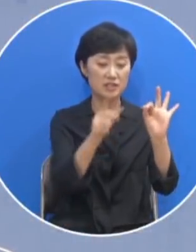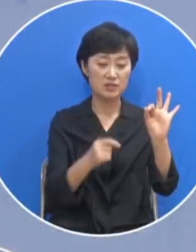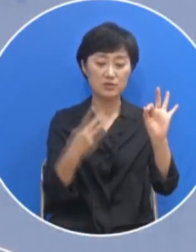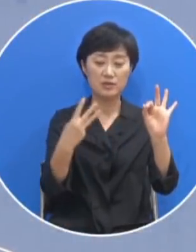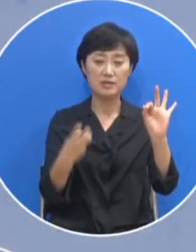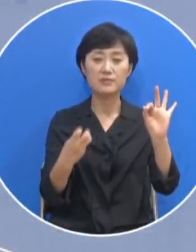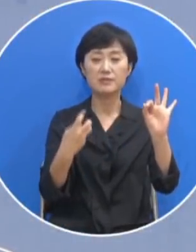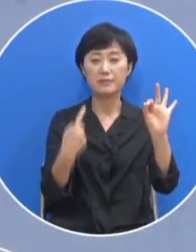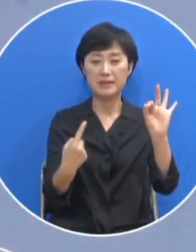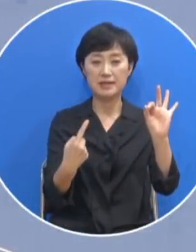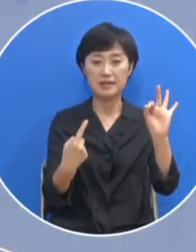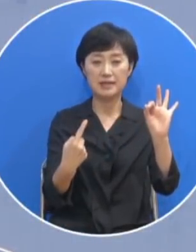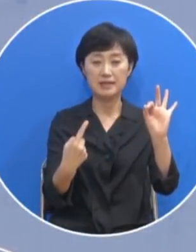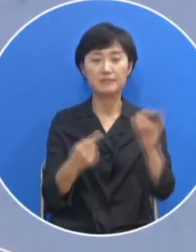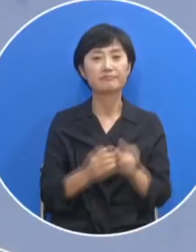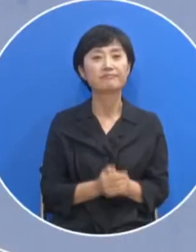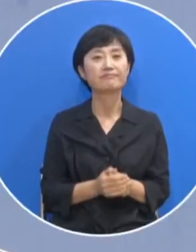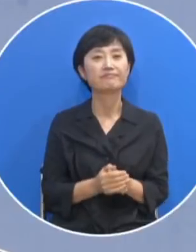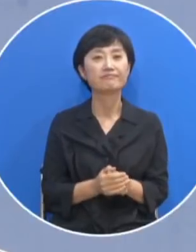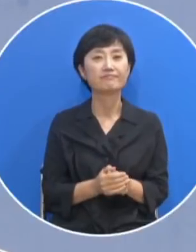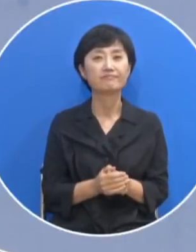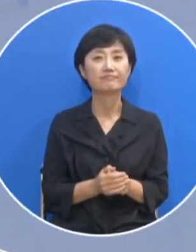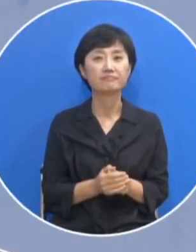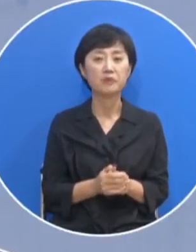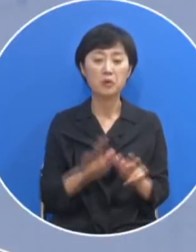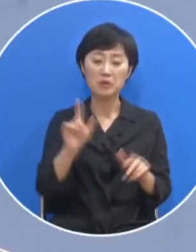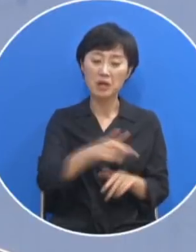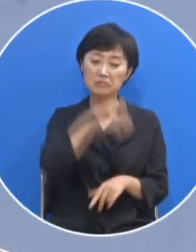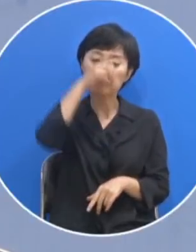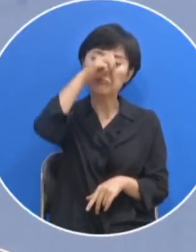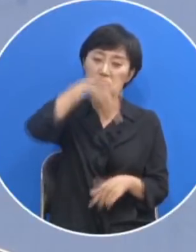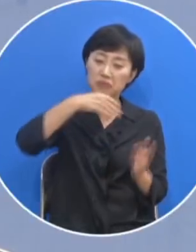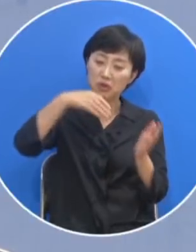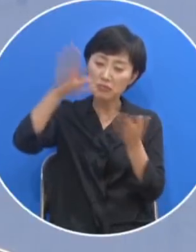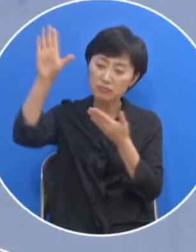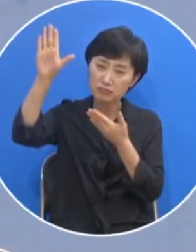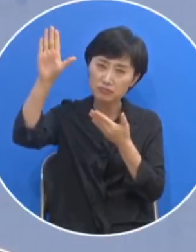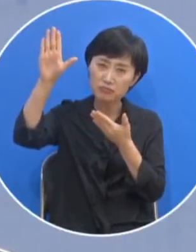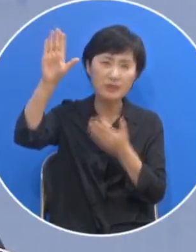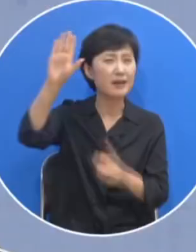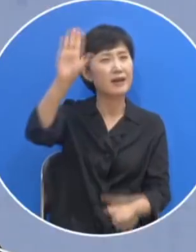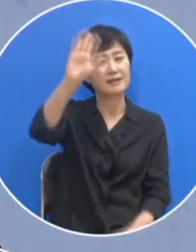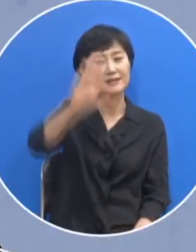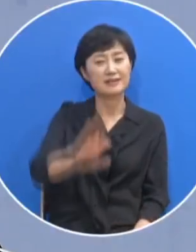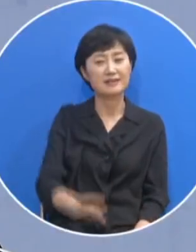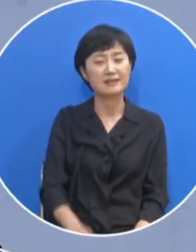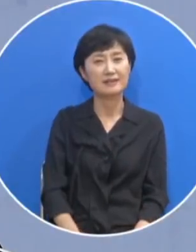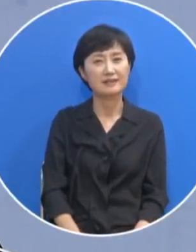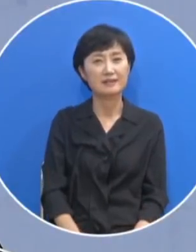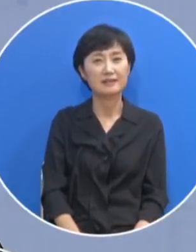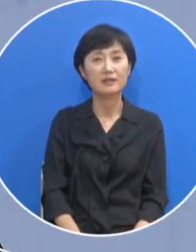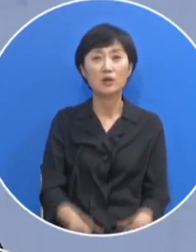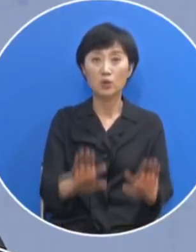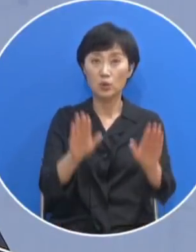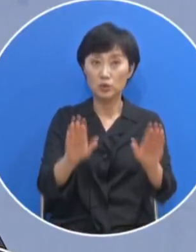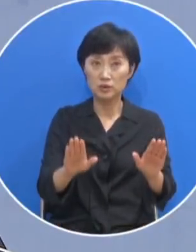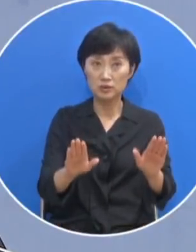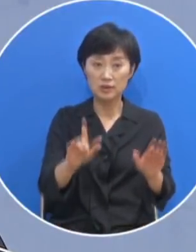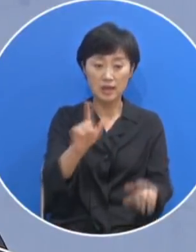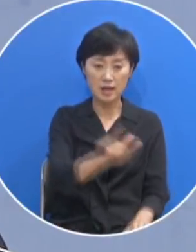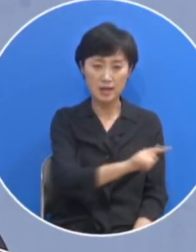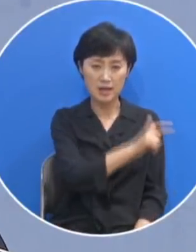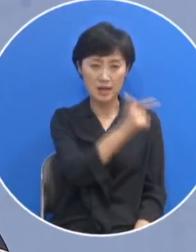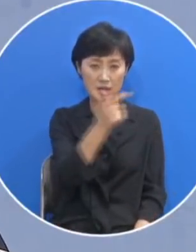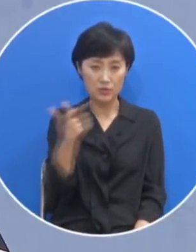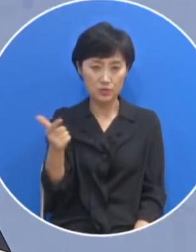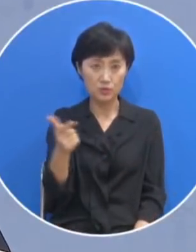탓은 통화 임마 그냥 지난 가는 날이 될 수도 있을 테니까 비아 파싱 그러면 여러분에게 최고의 널 도 될 수